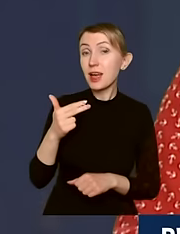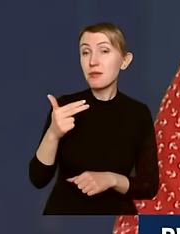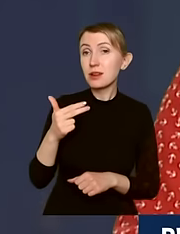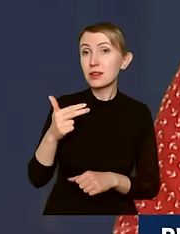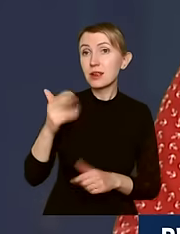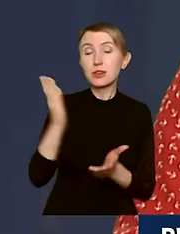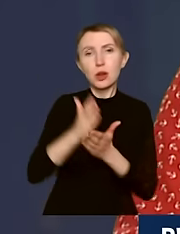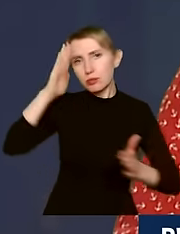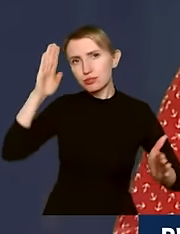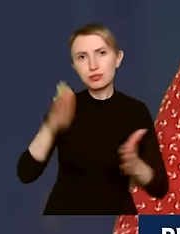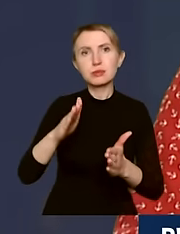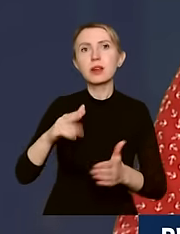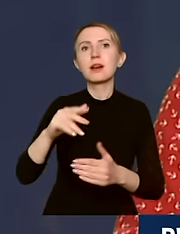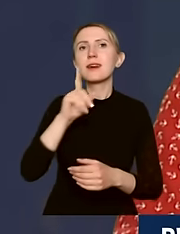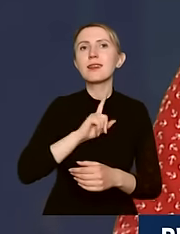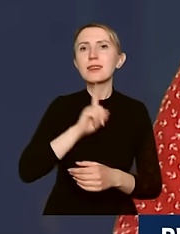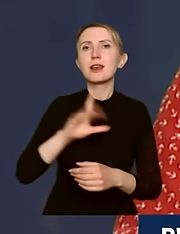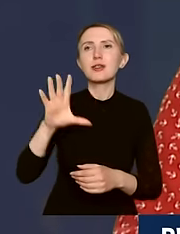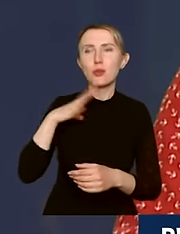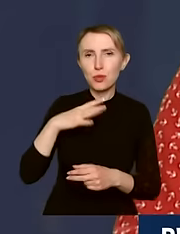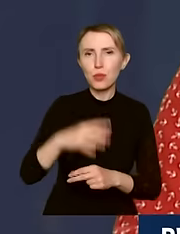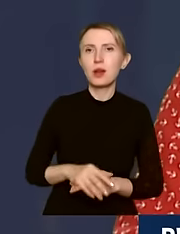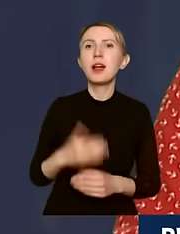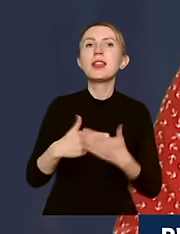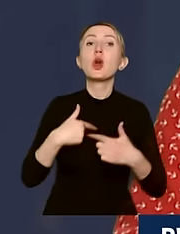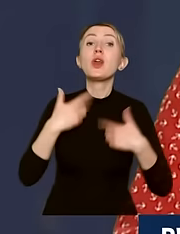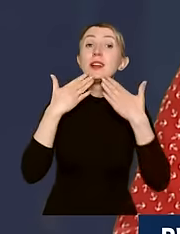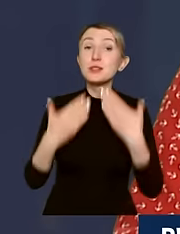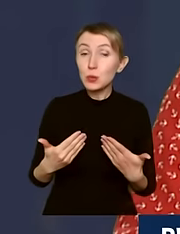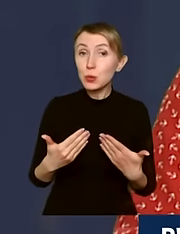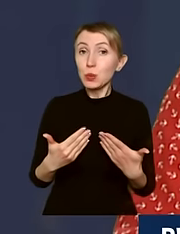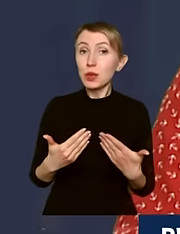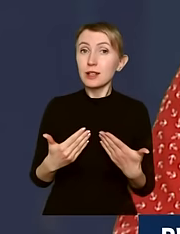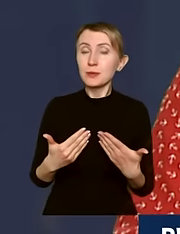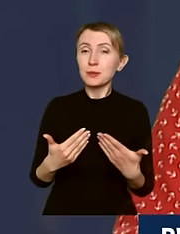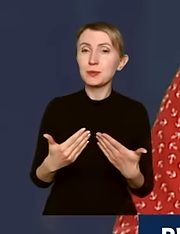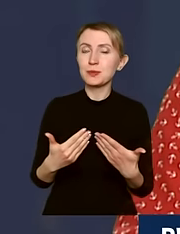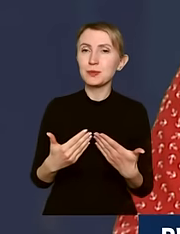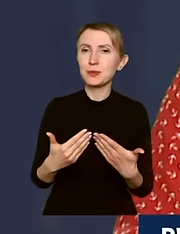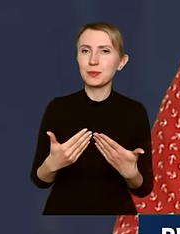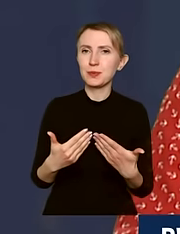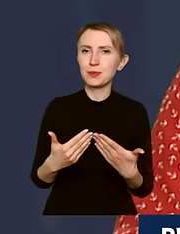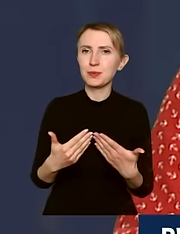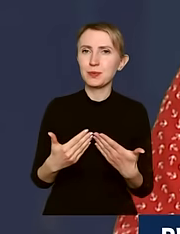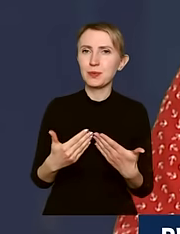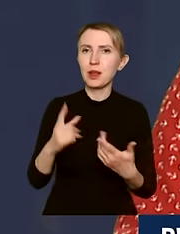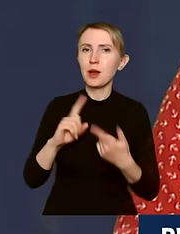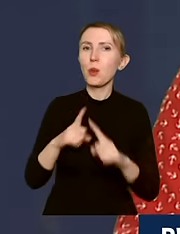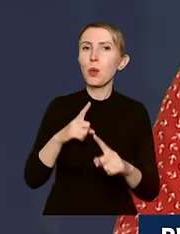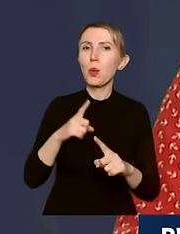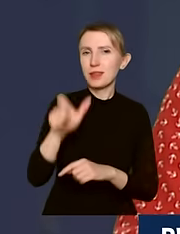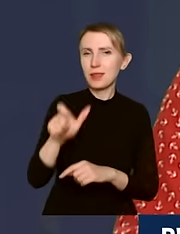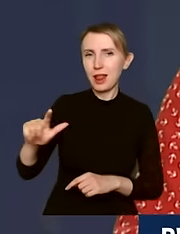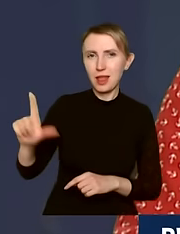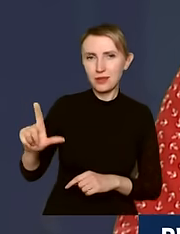wątku religijnego był też wtedy obecny. Dlatego ja oczywiście dziękuję za taki głos ze strony polityka Lewicy, no